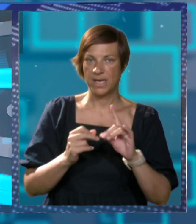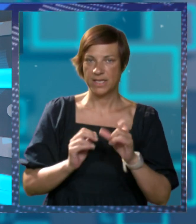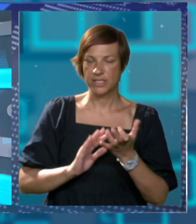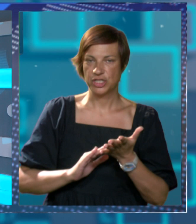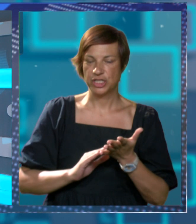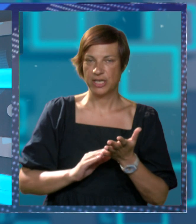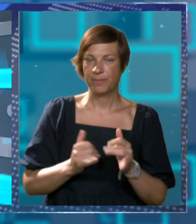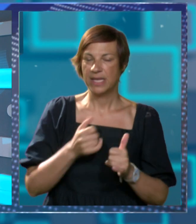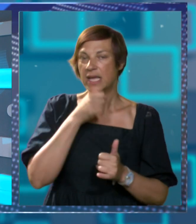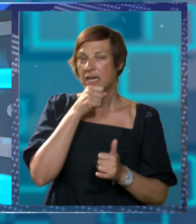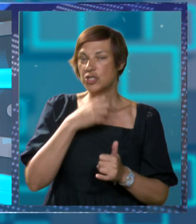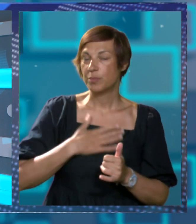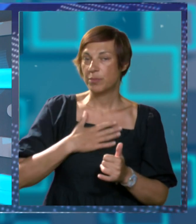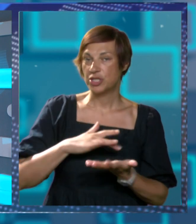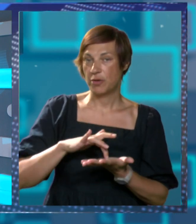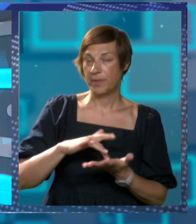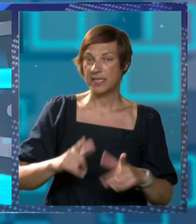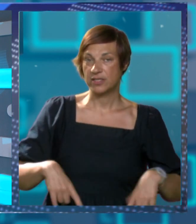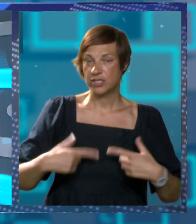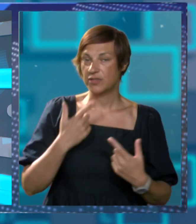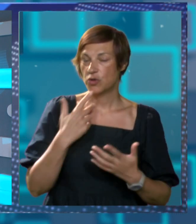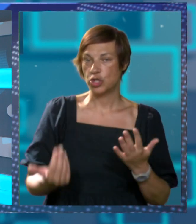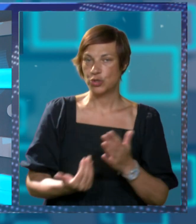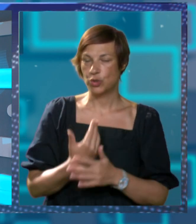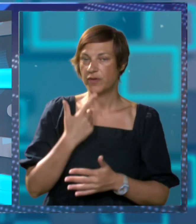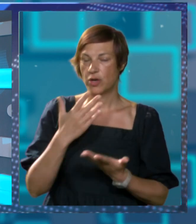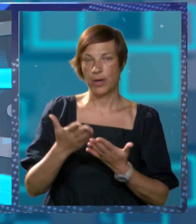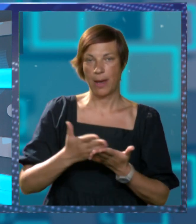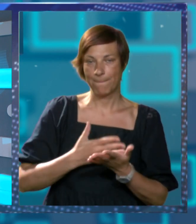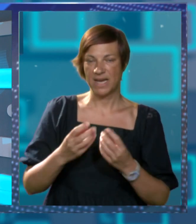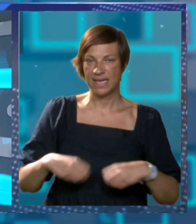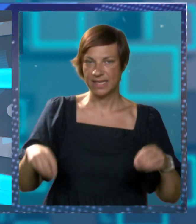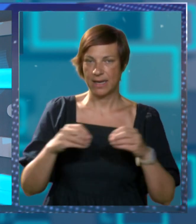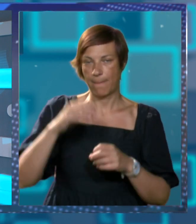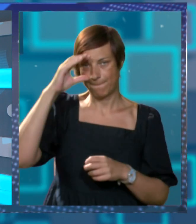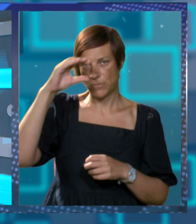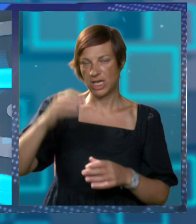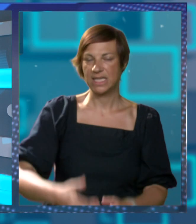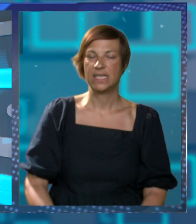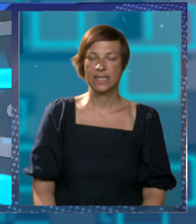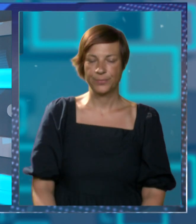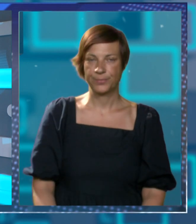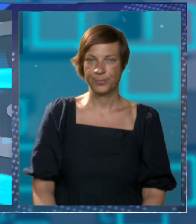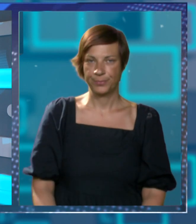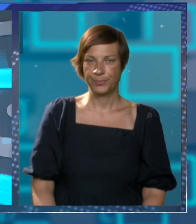Marićem. Je li Župa poželjno mjesto za život, koji su noviteti, a koji planirani projekti, pogledajte u nastavku.